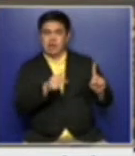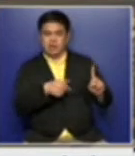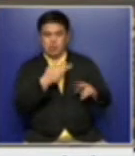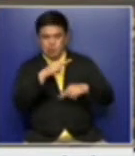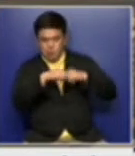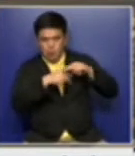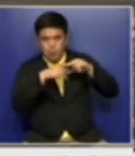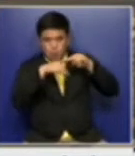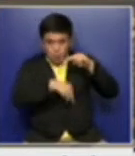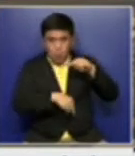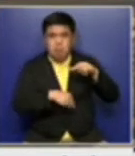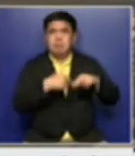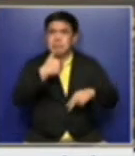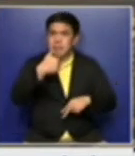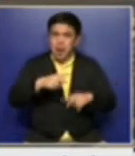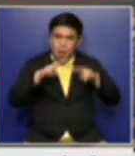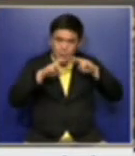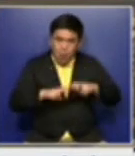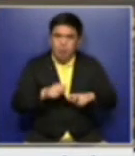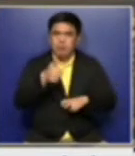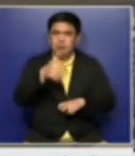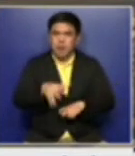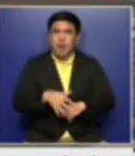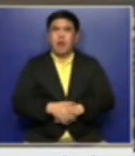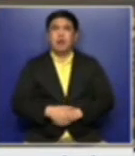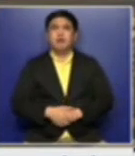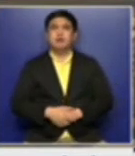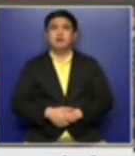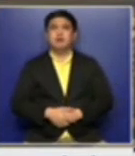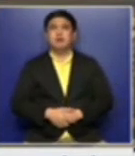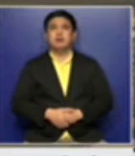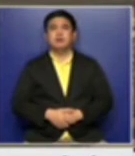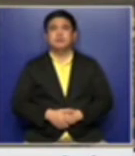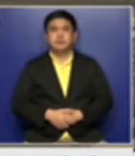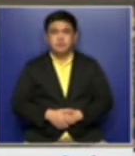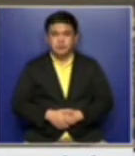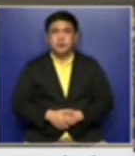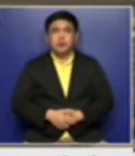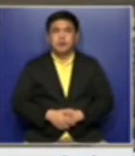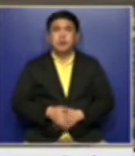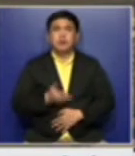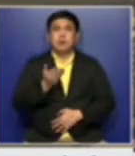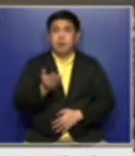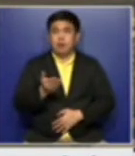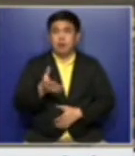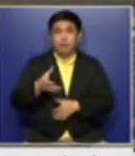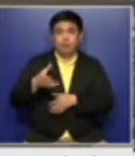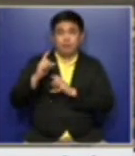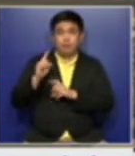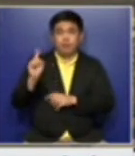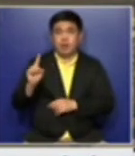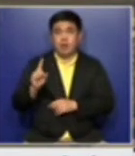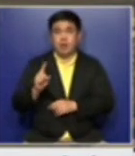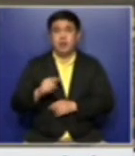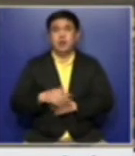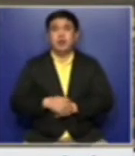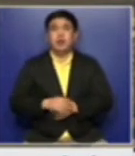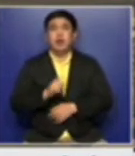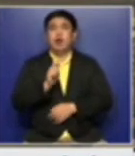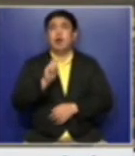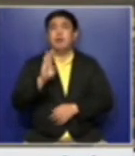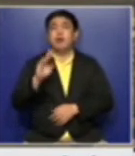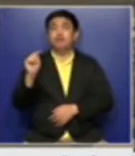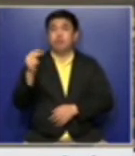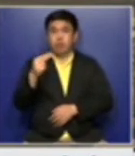ราะจัดงบประมาณแบบลับนะคะท่านประธานคะดิฉันขอไปประเด็นขององค์กรปกครองส่วน